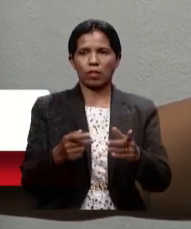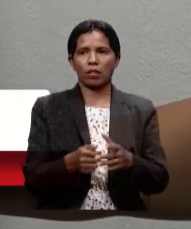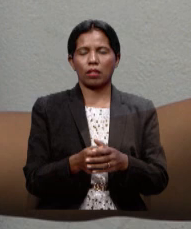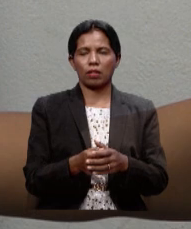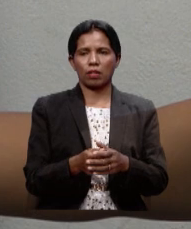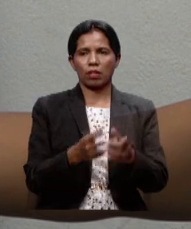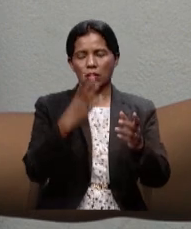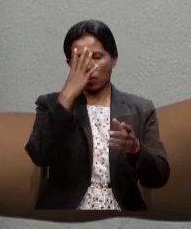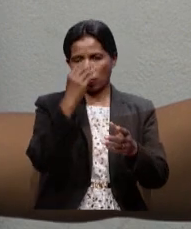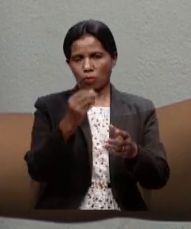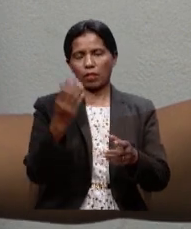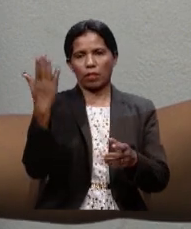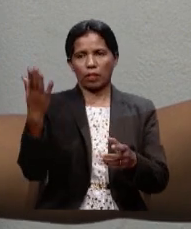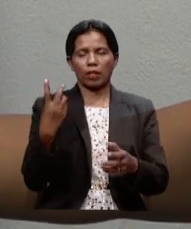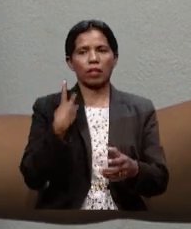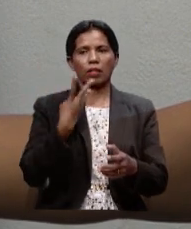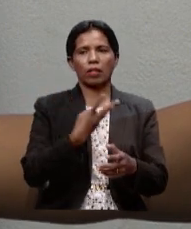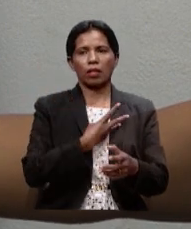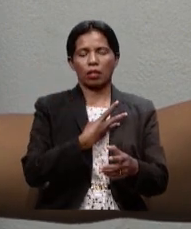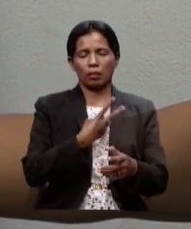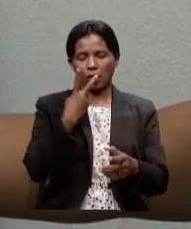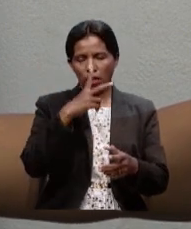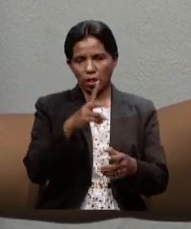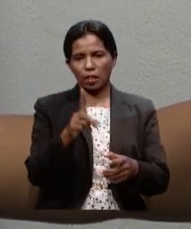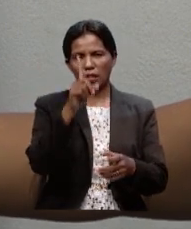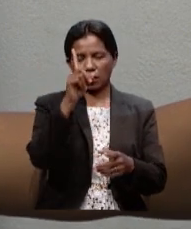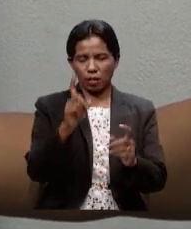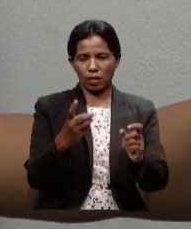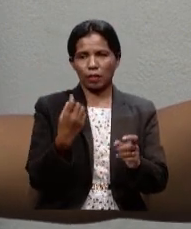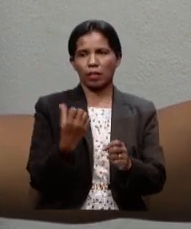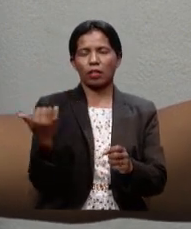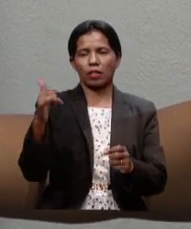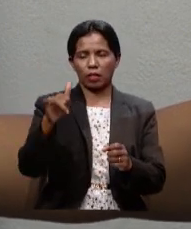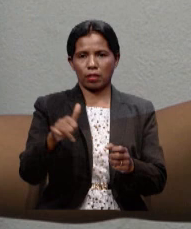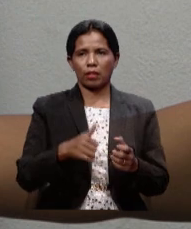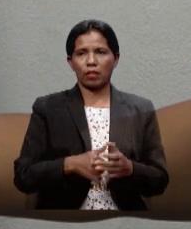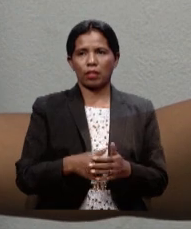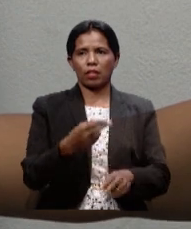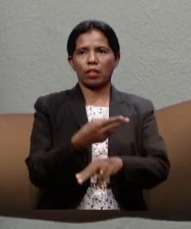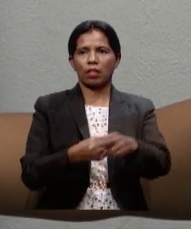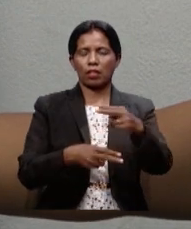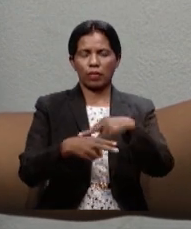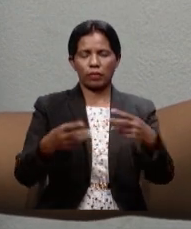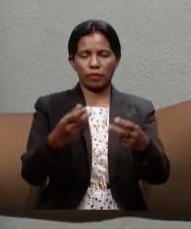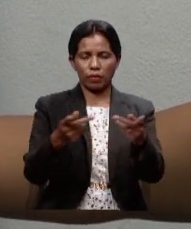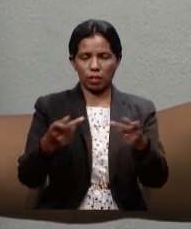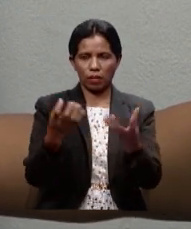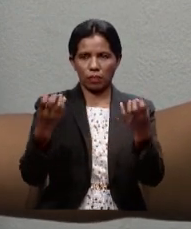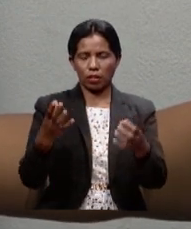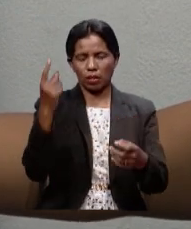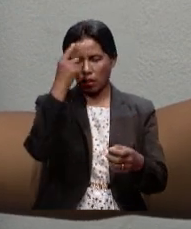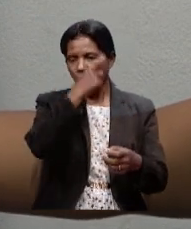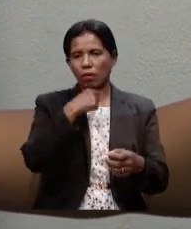setaya helarang kami halu eksaminasi kami hari katak nini be ayam fatin barak haus ini